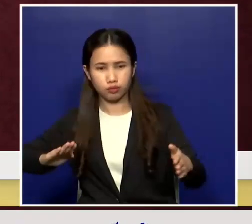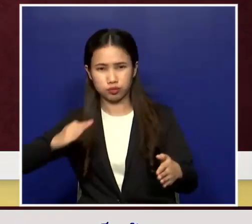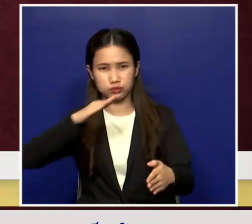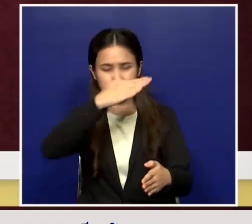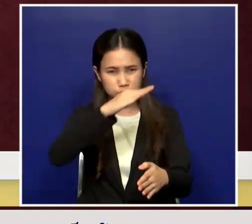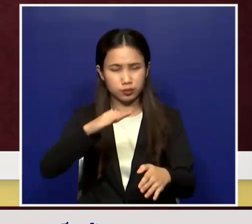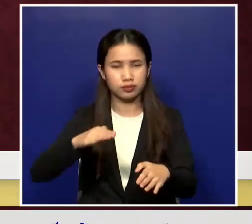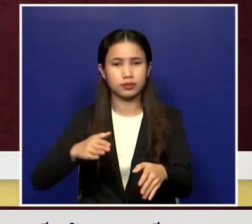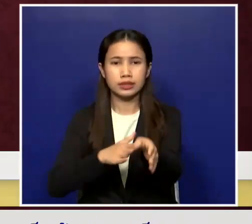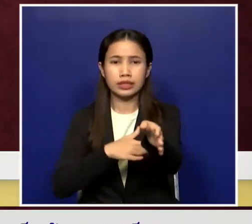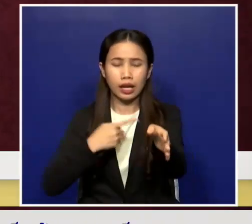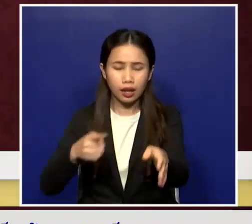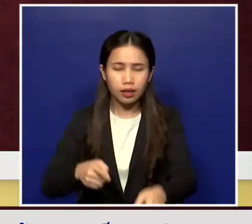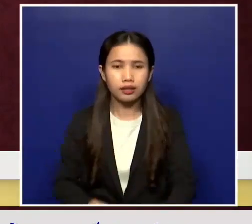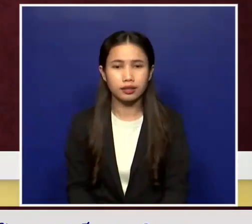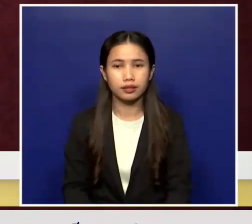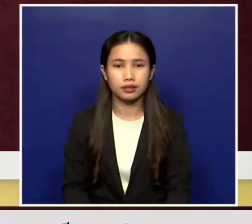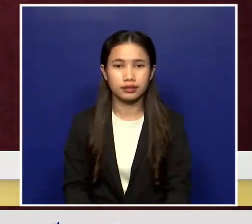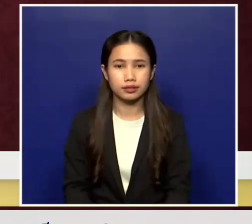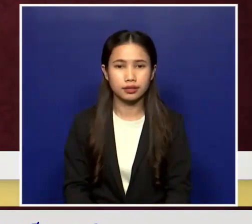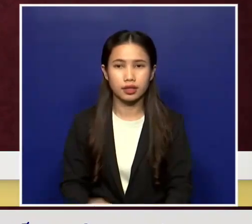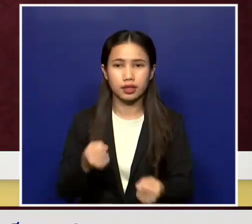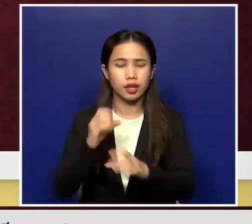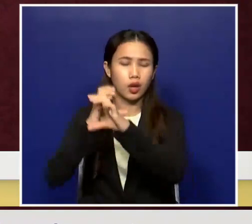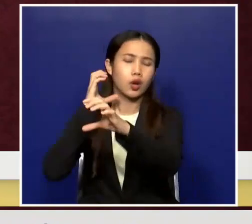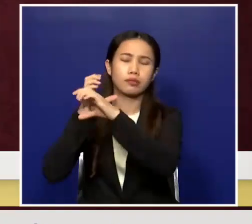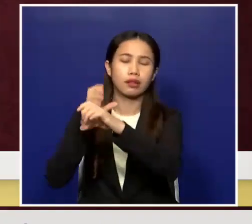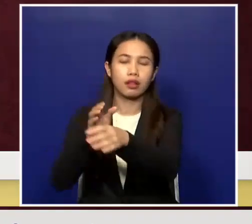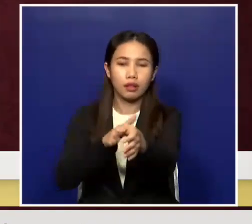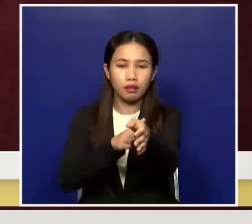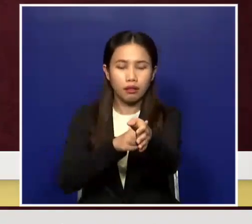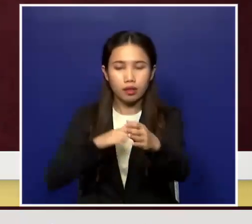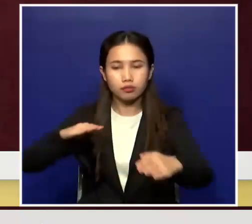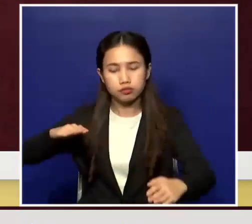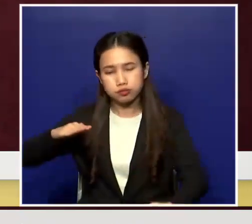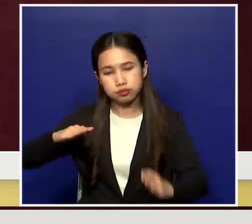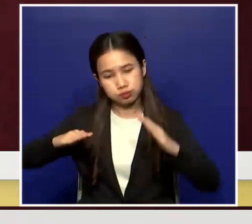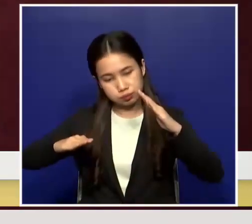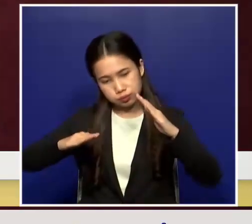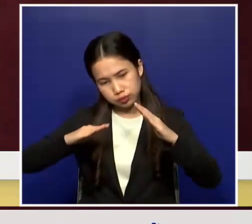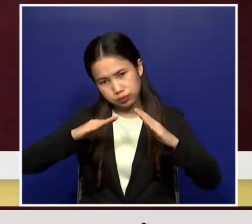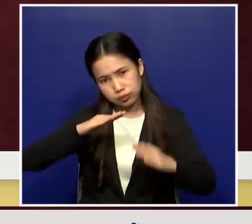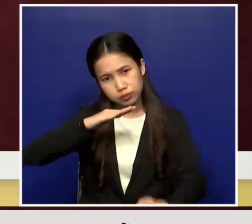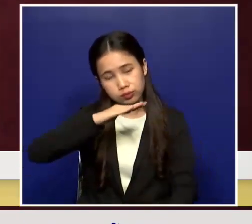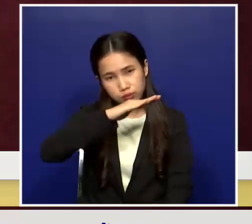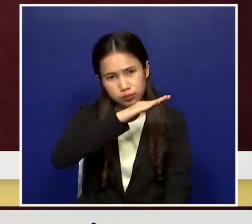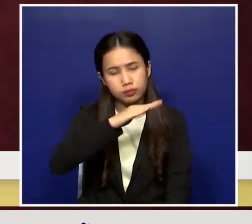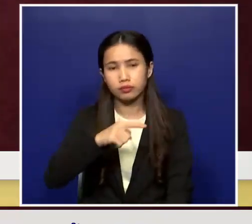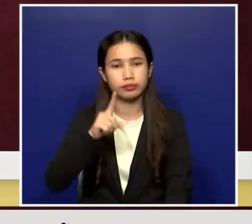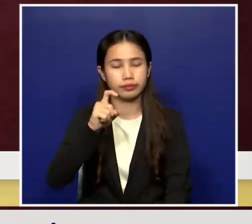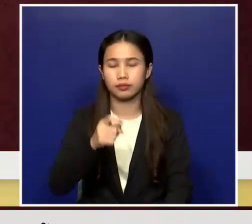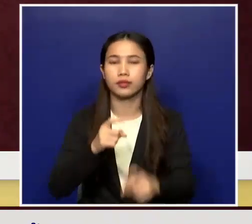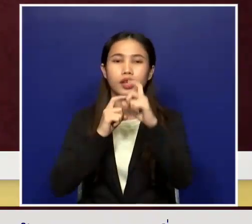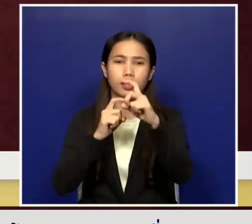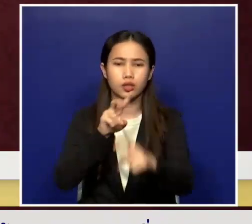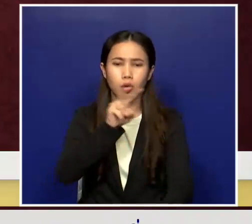นั่นแหละเขาเรียกพลักพยักไล่ไทยถีบรถบัสอย่างเงี้ยคลานขึ้นเขาเลยนะครับอันตรายมากเลย251แร